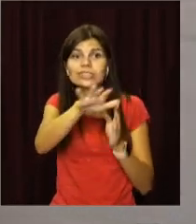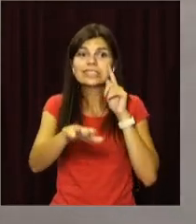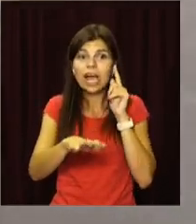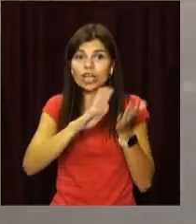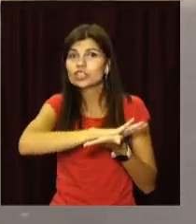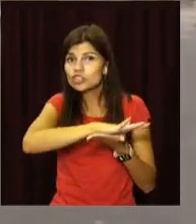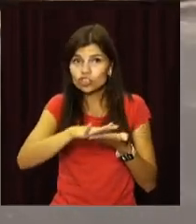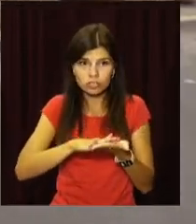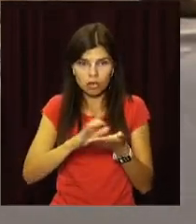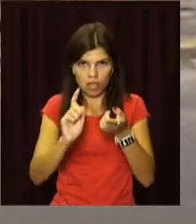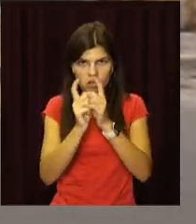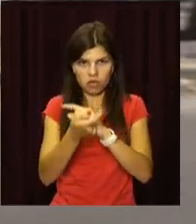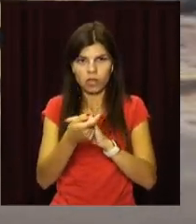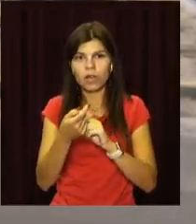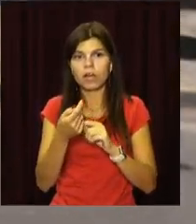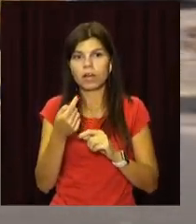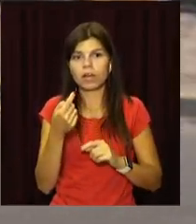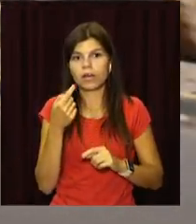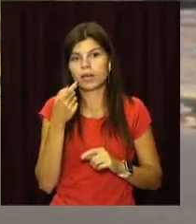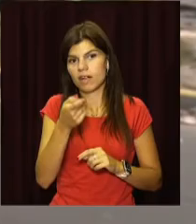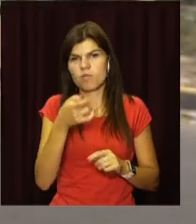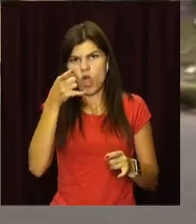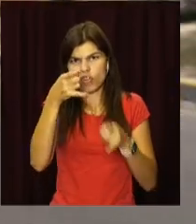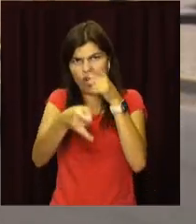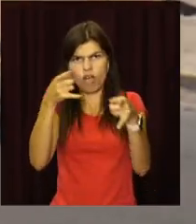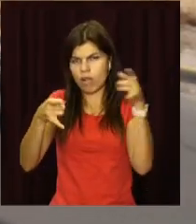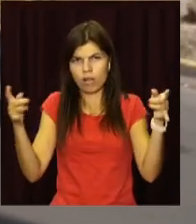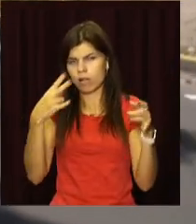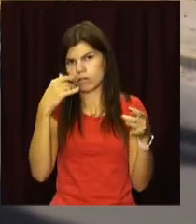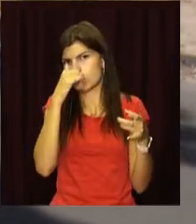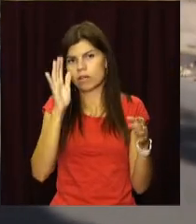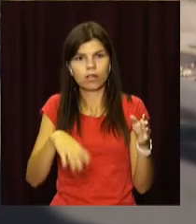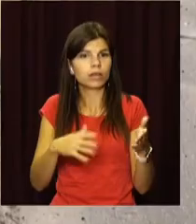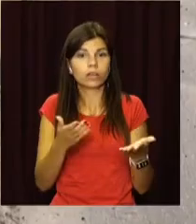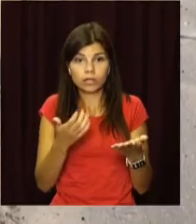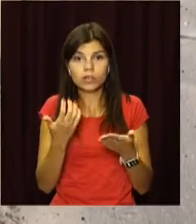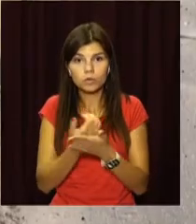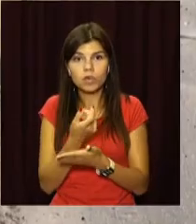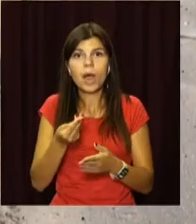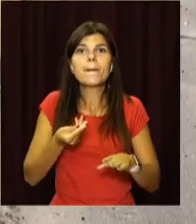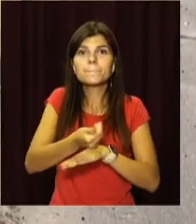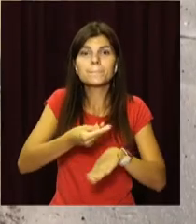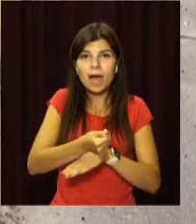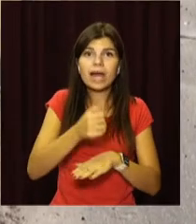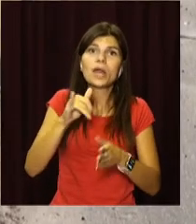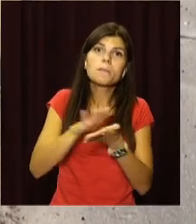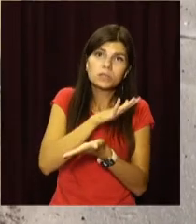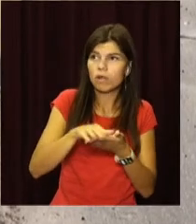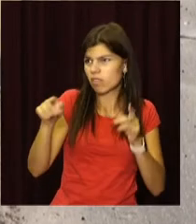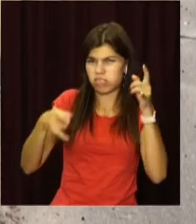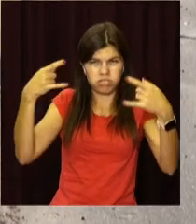набережної перетворилася на пристанище гори водіїв, хоча буквально у кількох метрах. І платні паркомісця, і